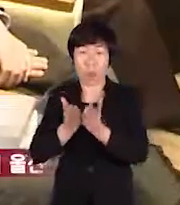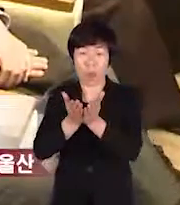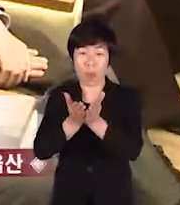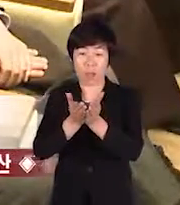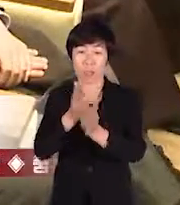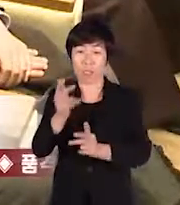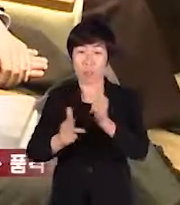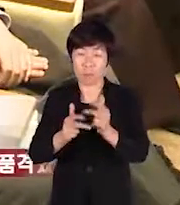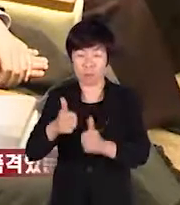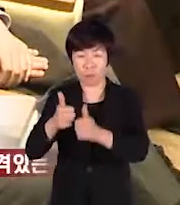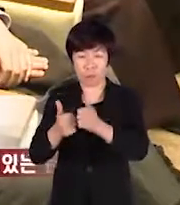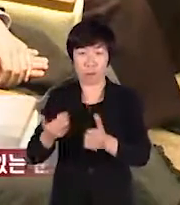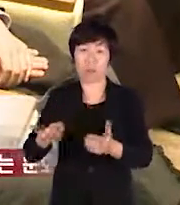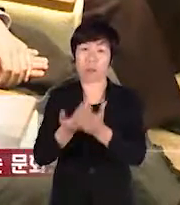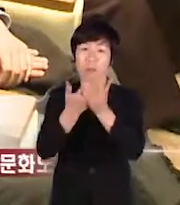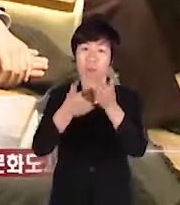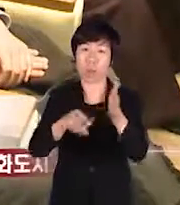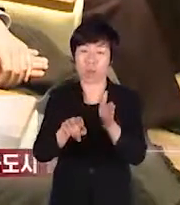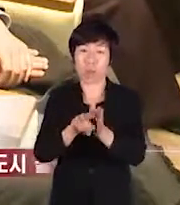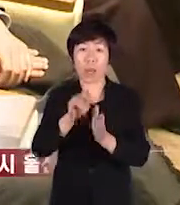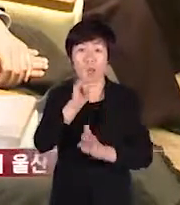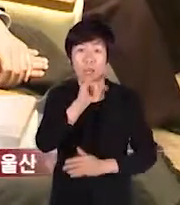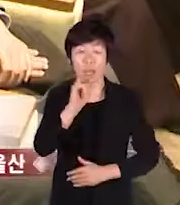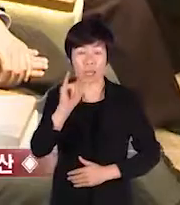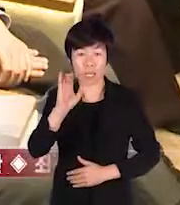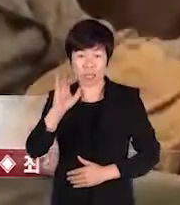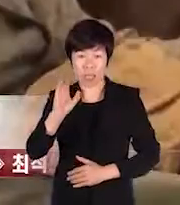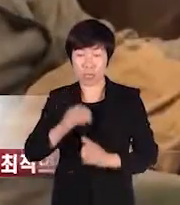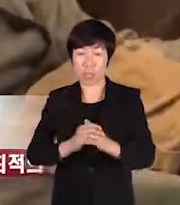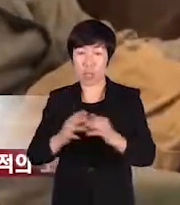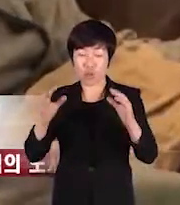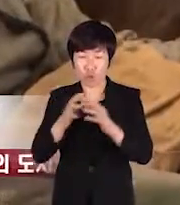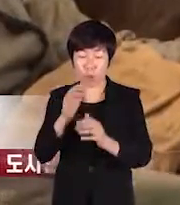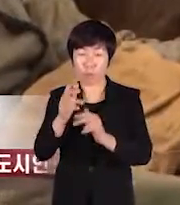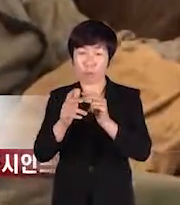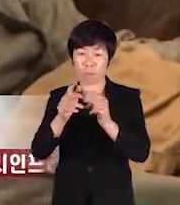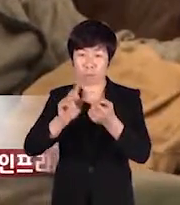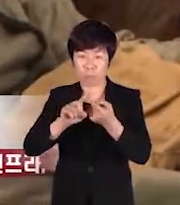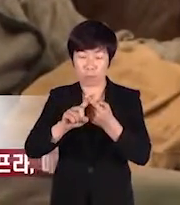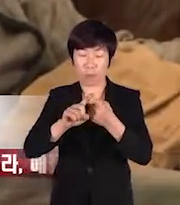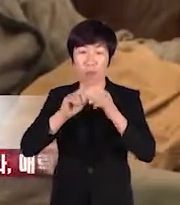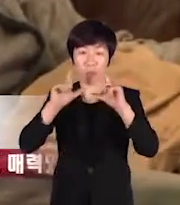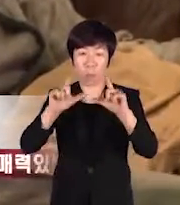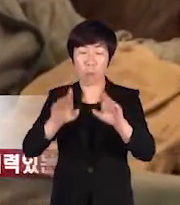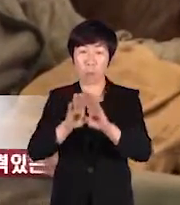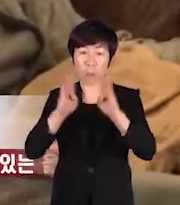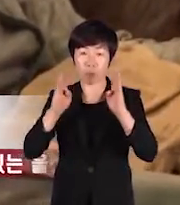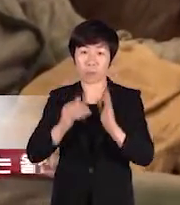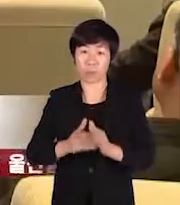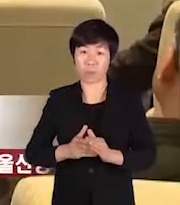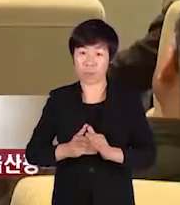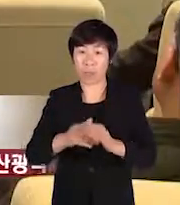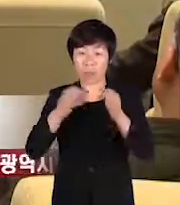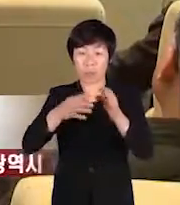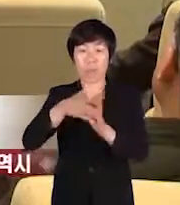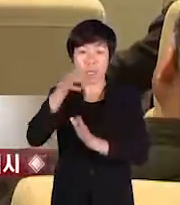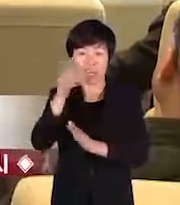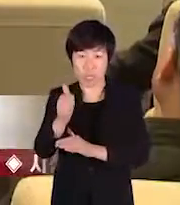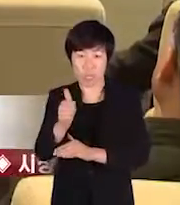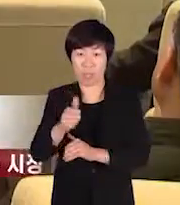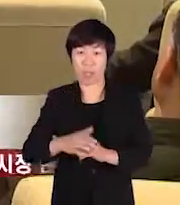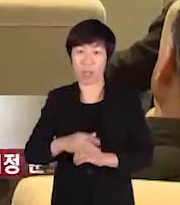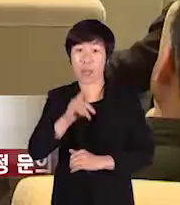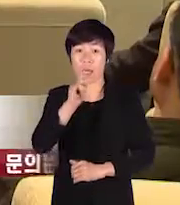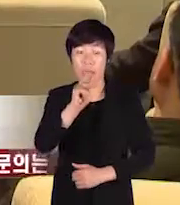위한 KICT 조선해양 융합 선포식을 개최했습니다. 김기현 시장은 개원사를 통해